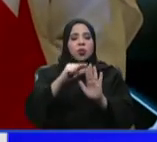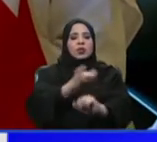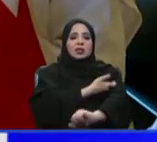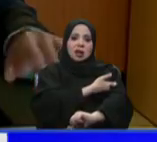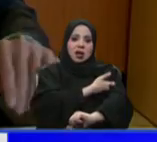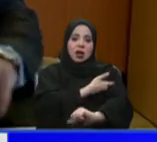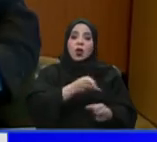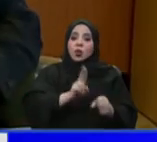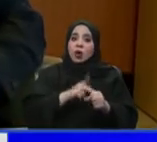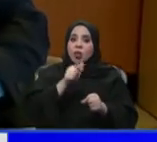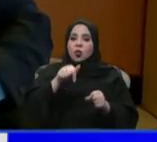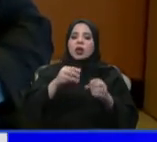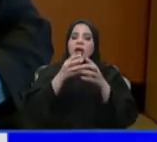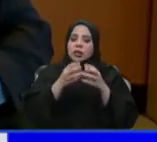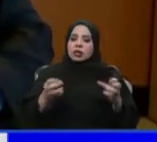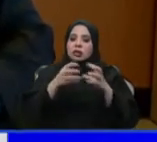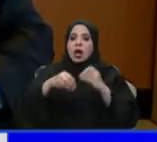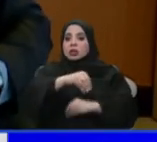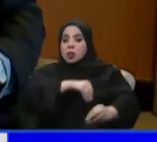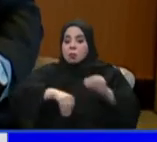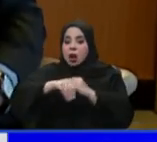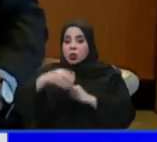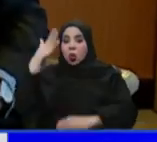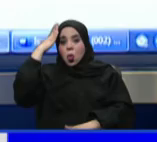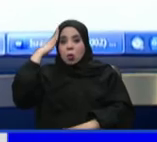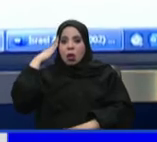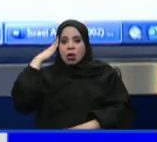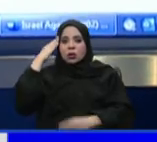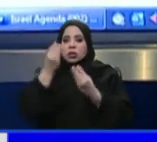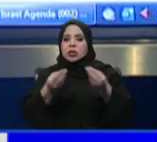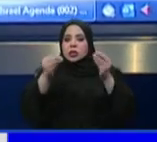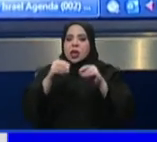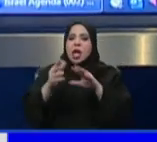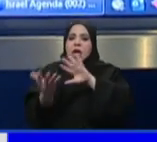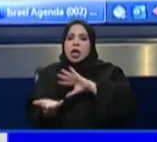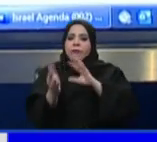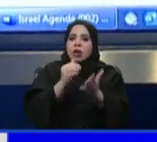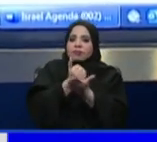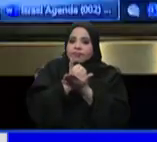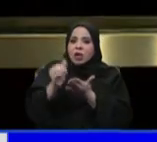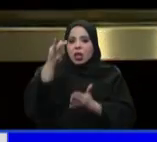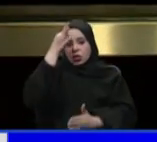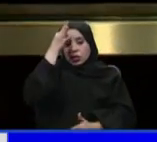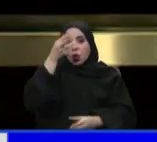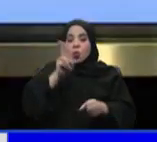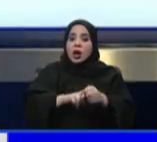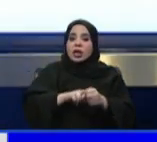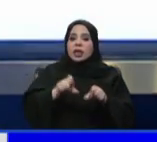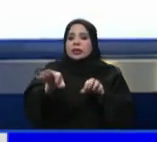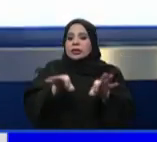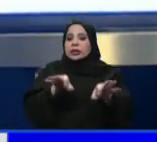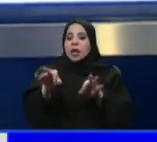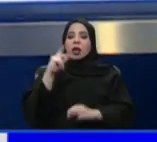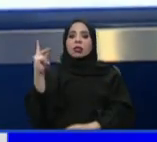الصحي، والتي تضمنت تبادل الخبرات ومجالات مكافحة الأوبئة العالمية وإدارة الطوارئ. وخلال اللقاء